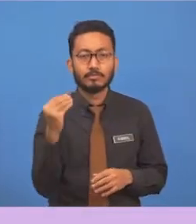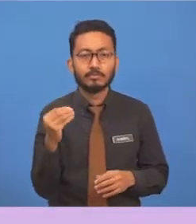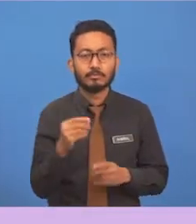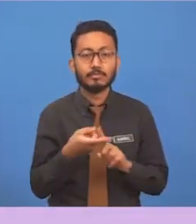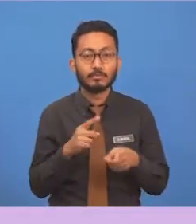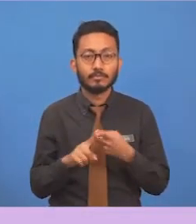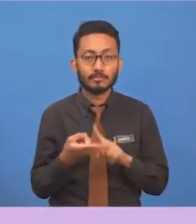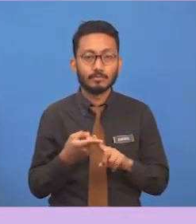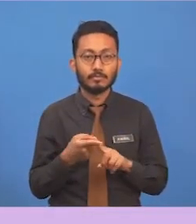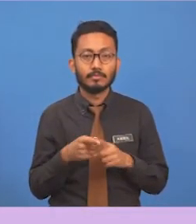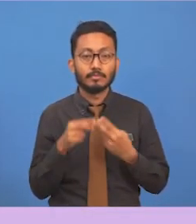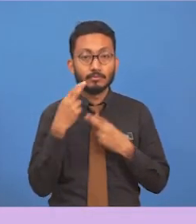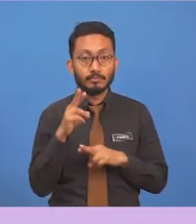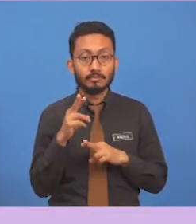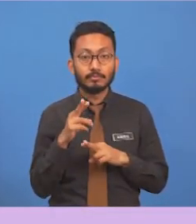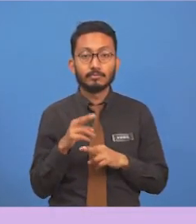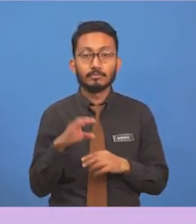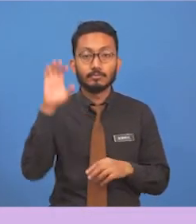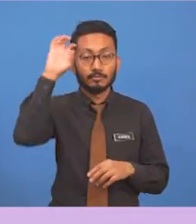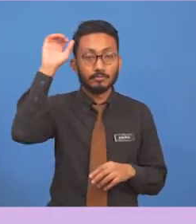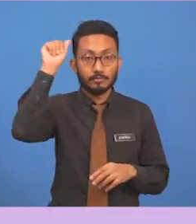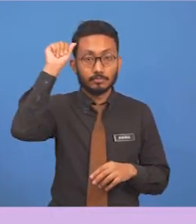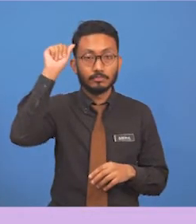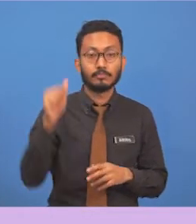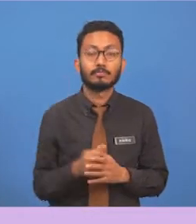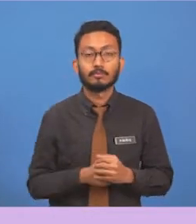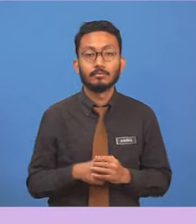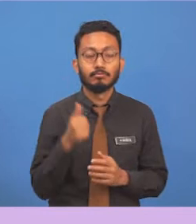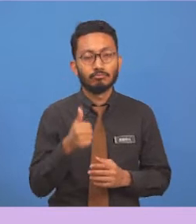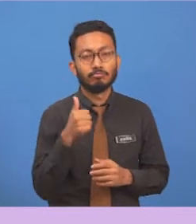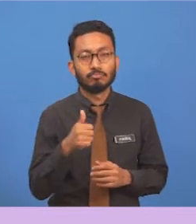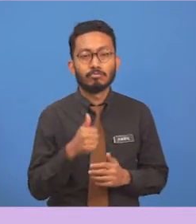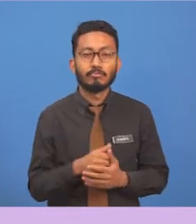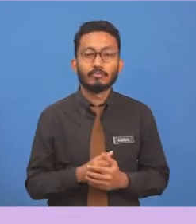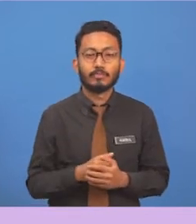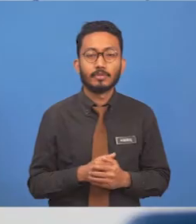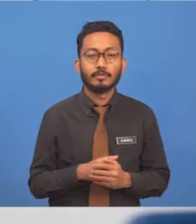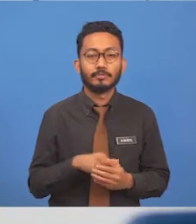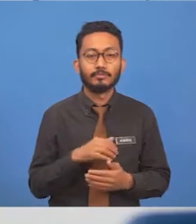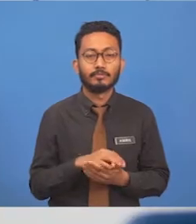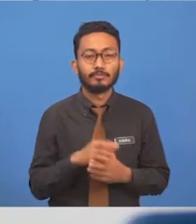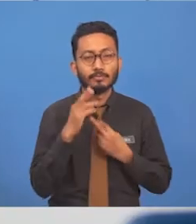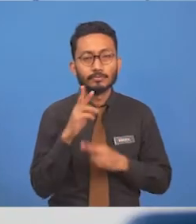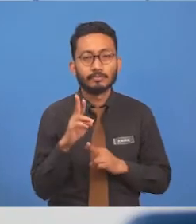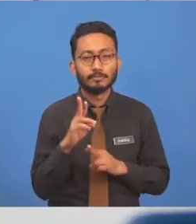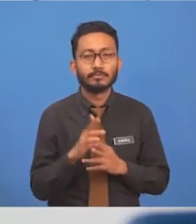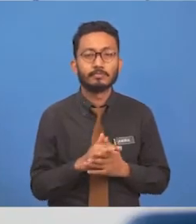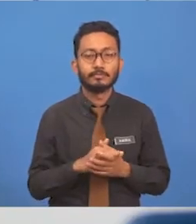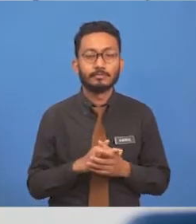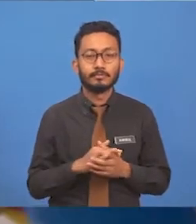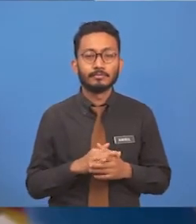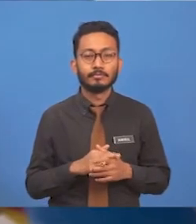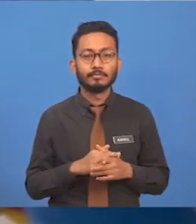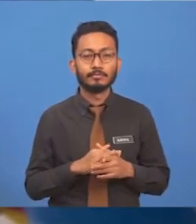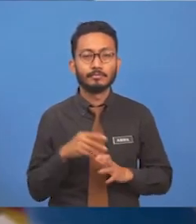ya bagus murid-murid semua muridnya lomba tersebut menghormati penawar sekolah apabila kita bersikap